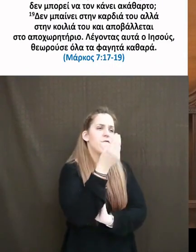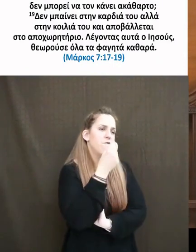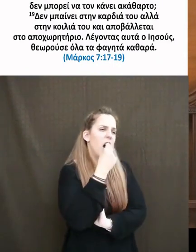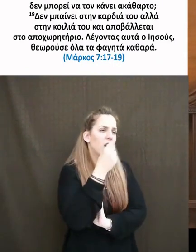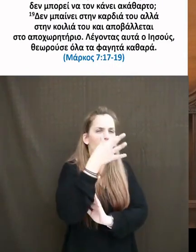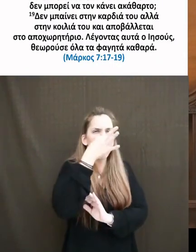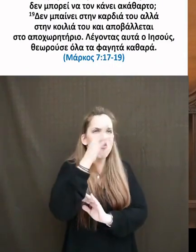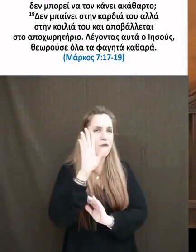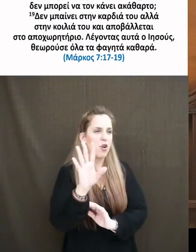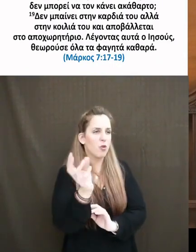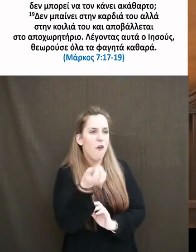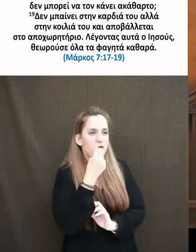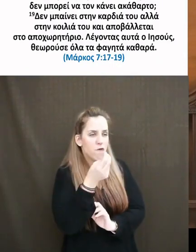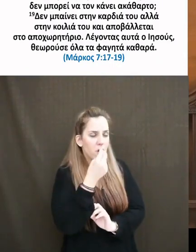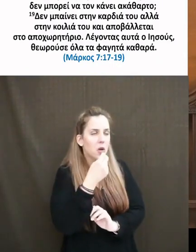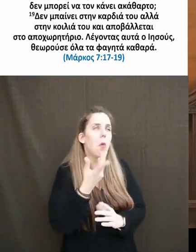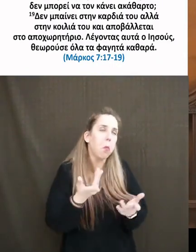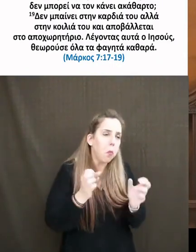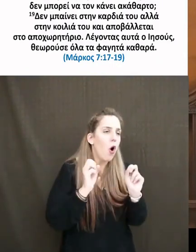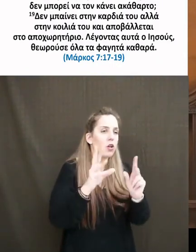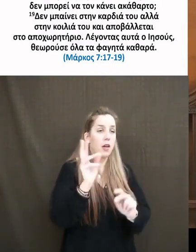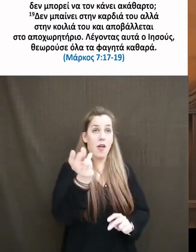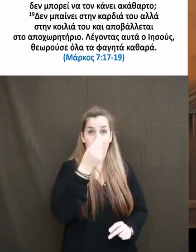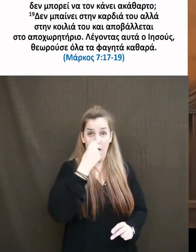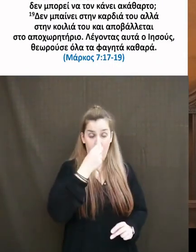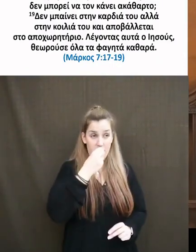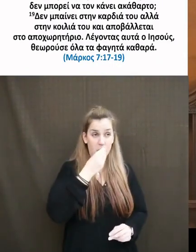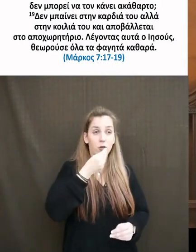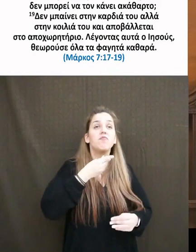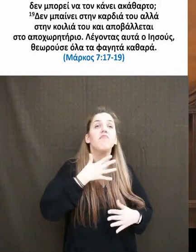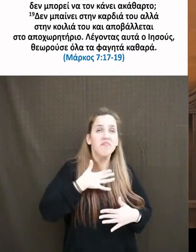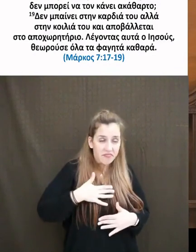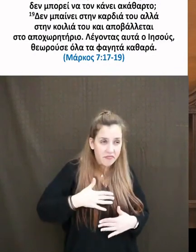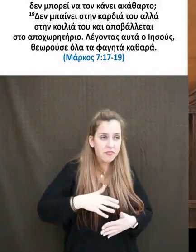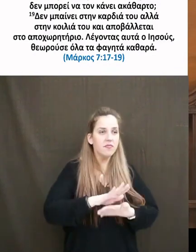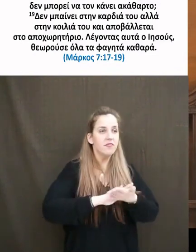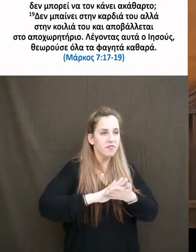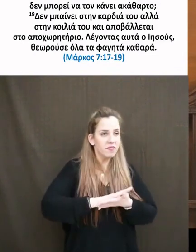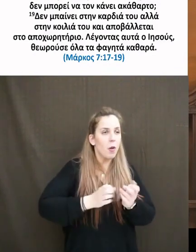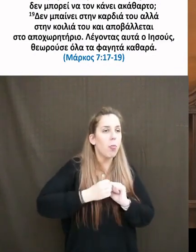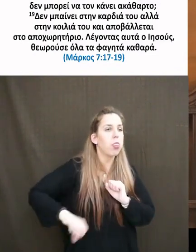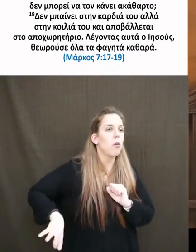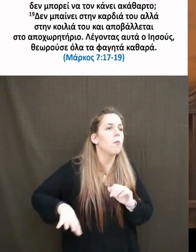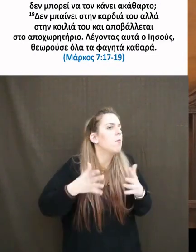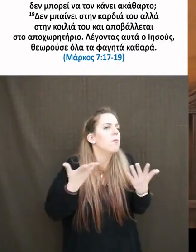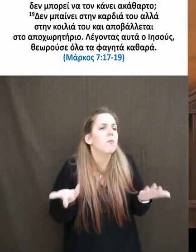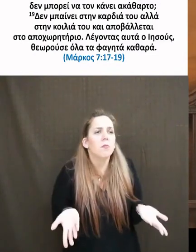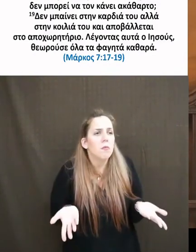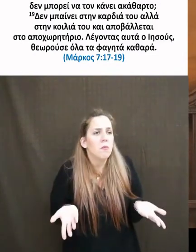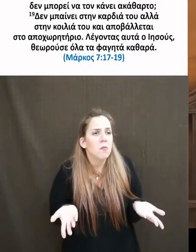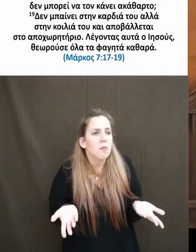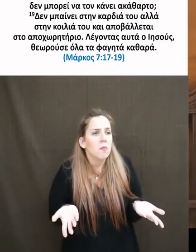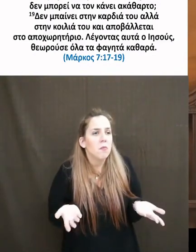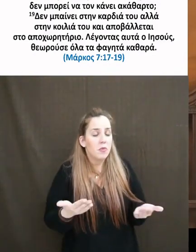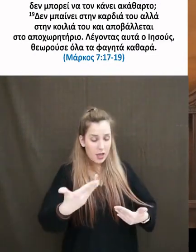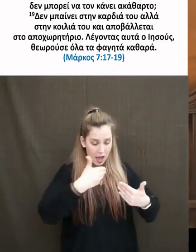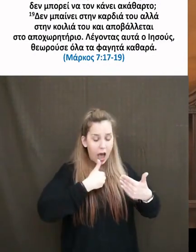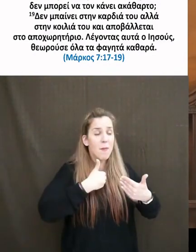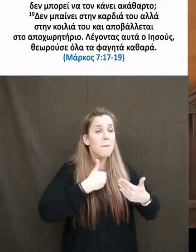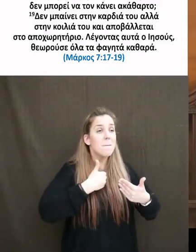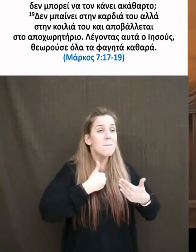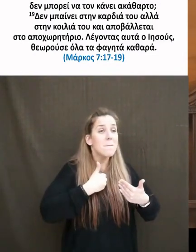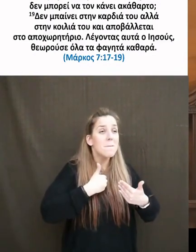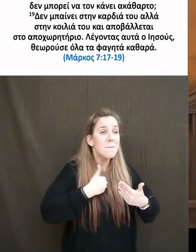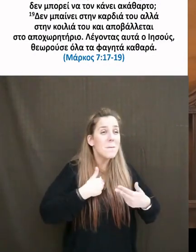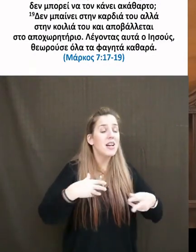καθαρά. Το φαγητό το τρως και φεύγει. Η αμαρτία όμως είναι μέσα μας. Μπροστά στο Θεό